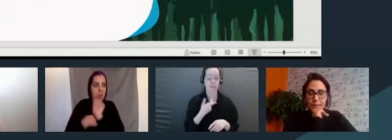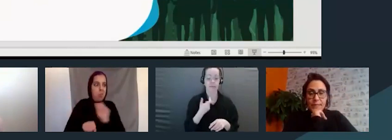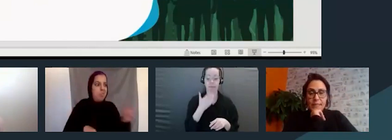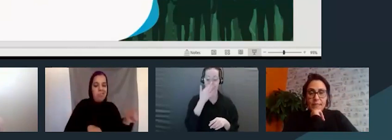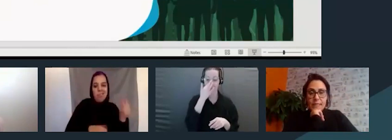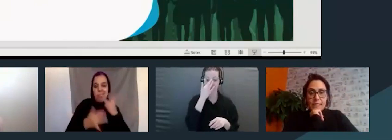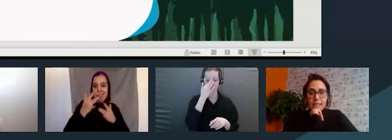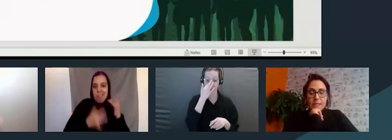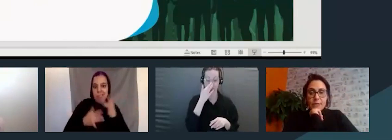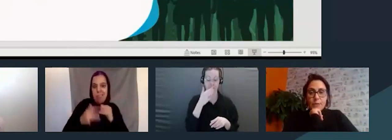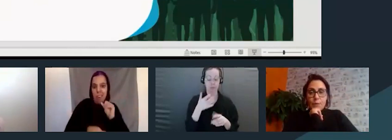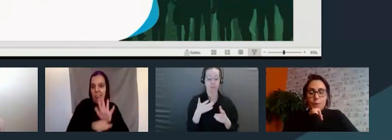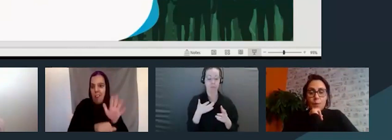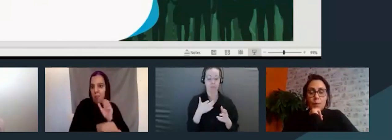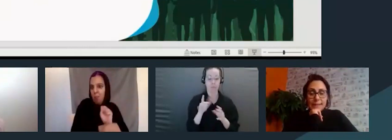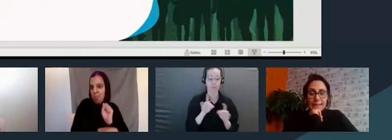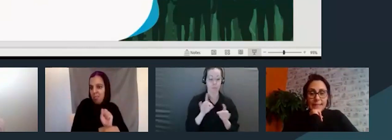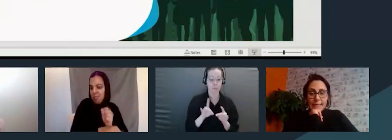Encore une fois,